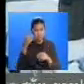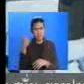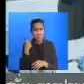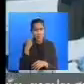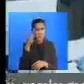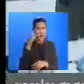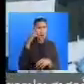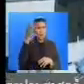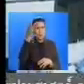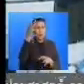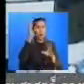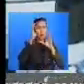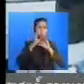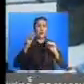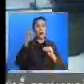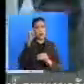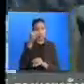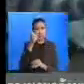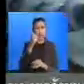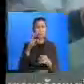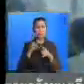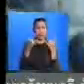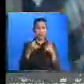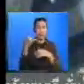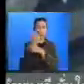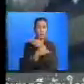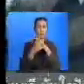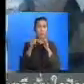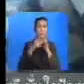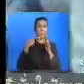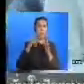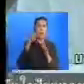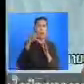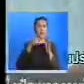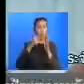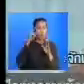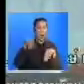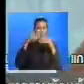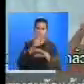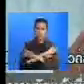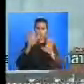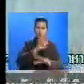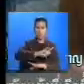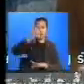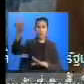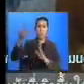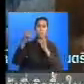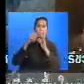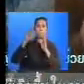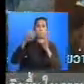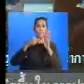ไข้หวัดใหญ่สายพันธุ์นี้มากขึ้นแล้วทำให้เปรูประกาศยกเลิกการห้ามเที่ยวบินสู่เม็กซิโกเป็นประเทศล่าสุด